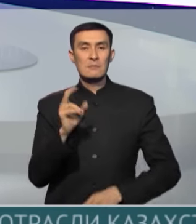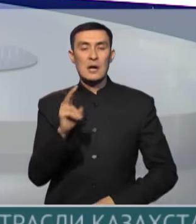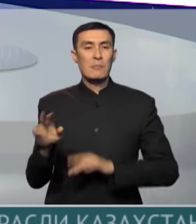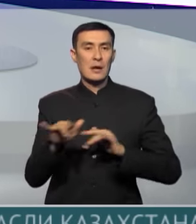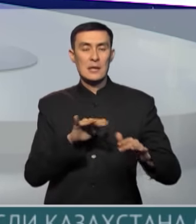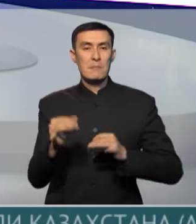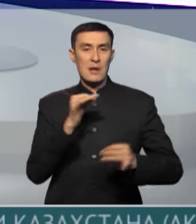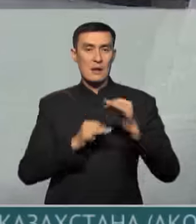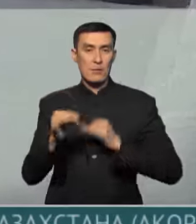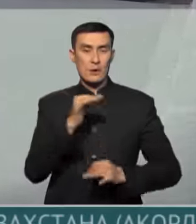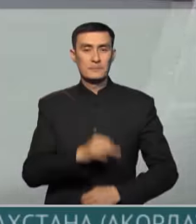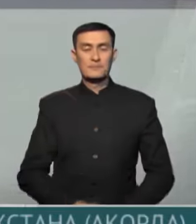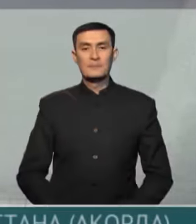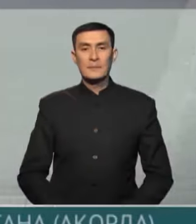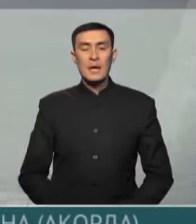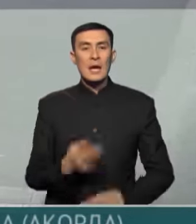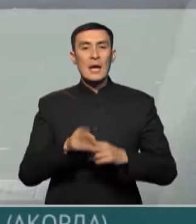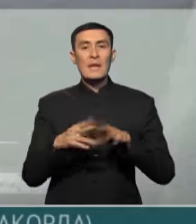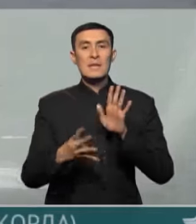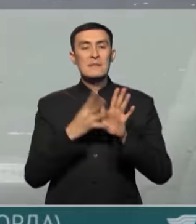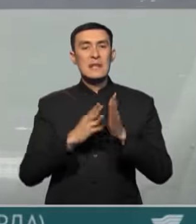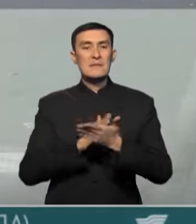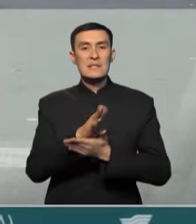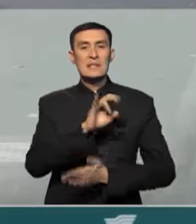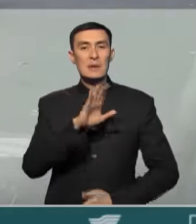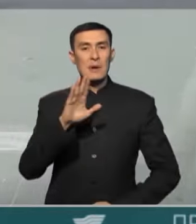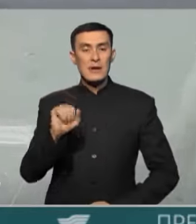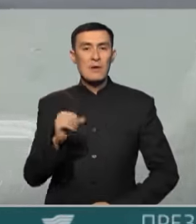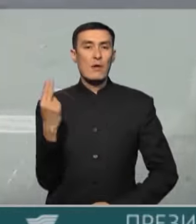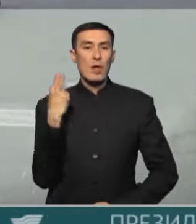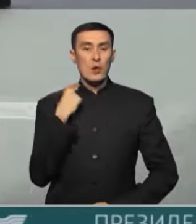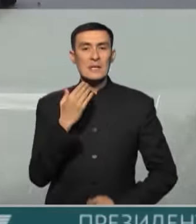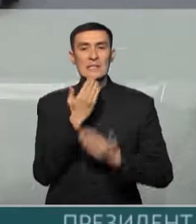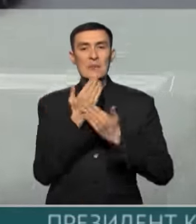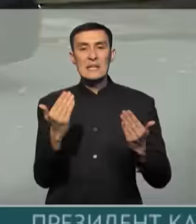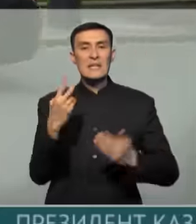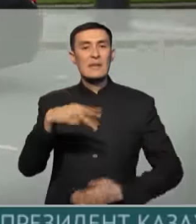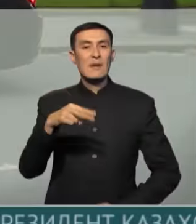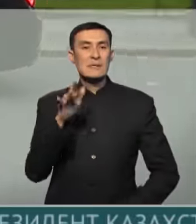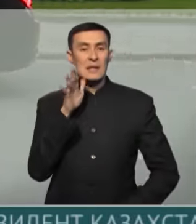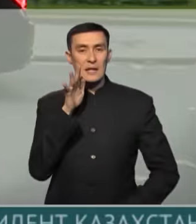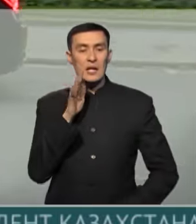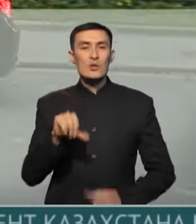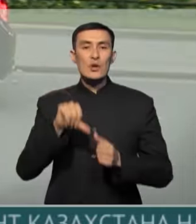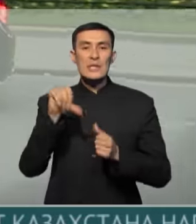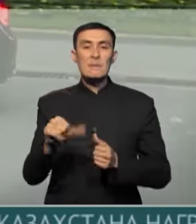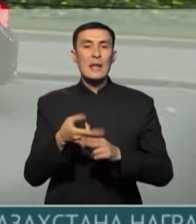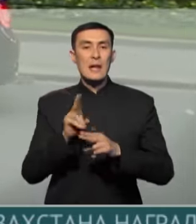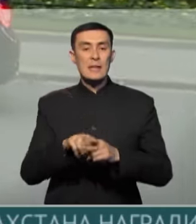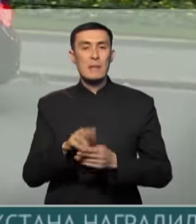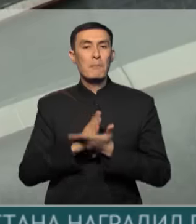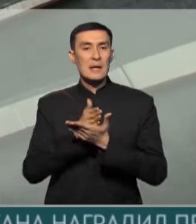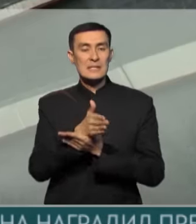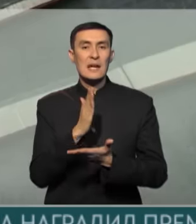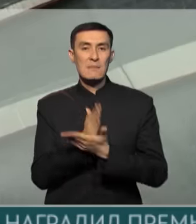Лондоне. Это уже 9-й визит Нурсултана Назарбаева в Лондон за последние 20 лет, но именно эта поездка